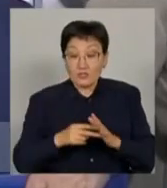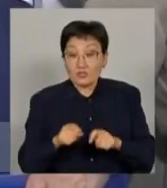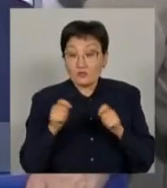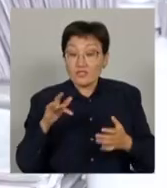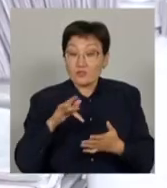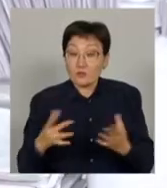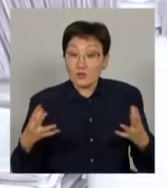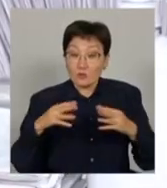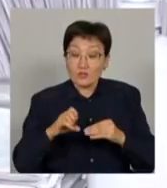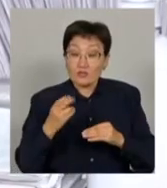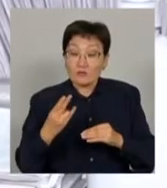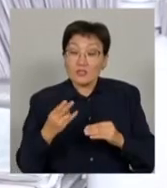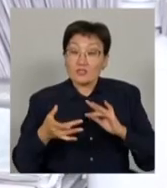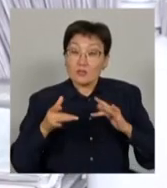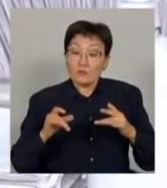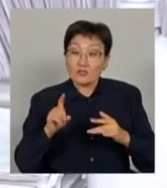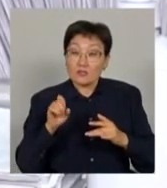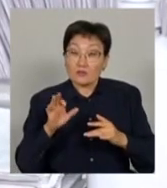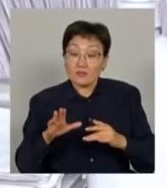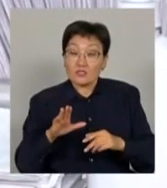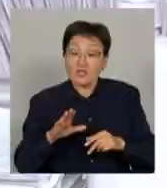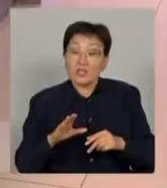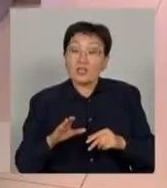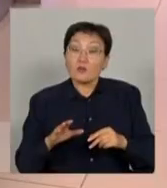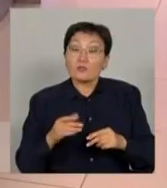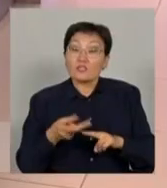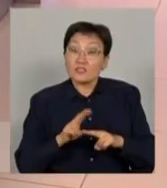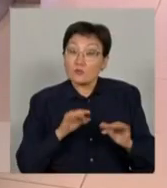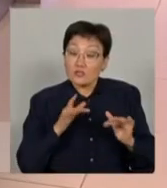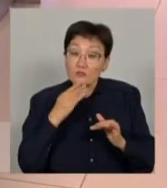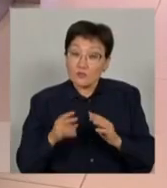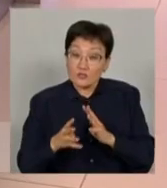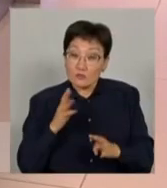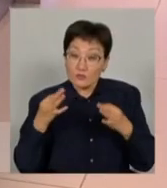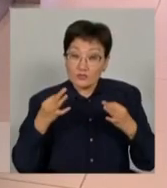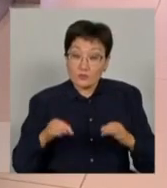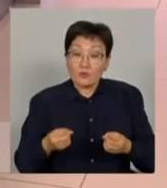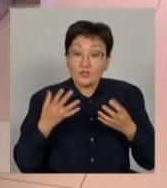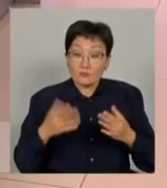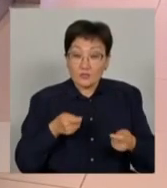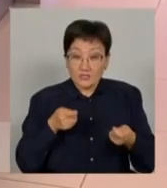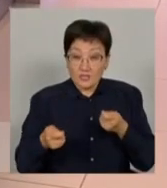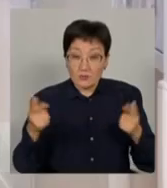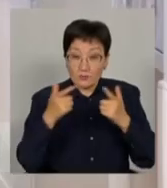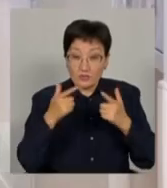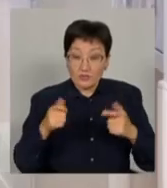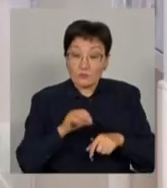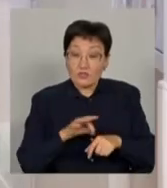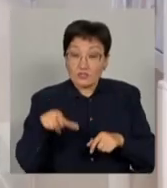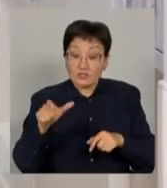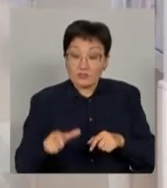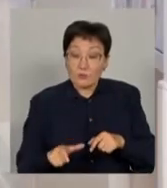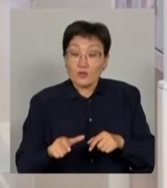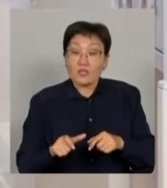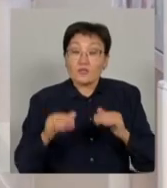создать централизованный национальный цифровой архив клинических изображений это мера в свою очередь позволит упростить управление данными А пациентах